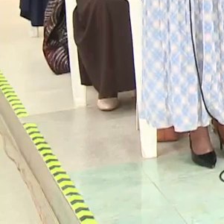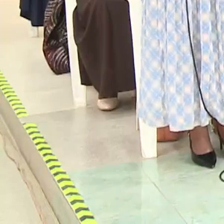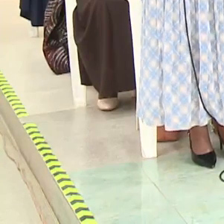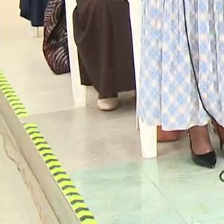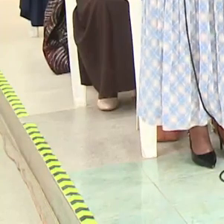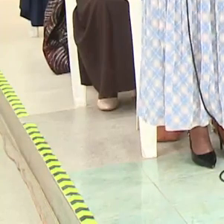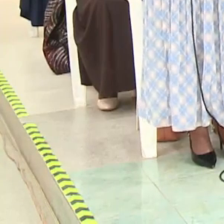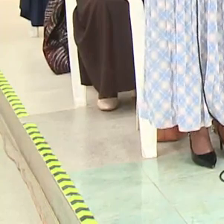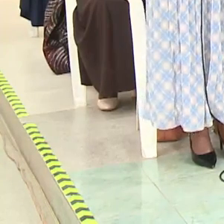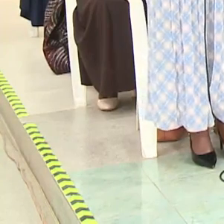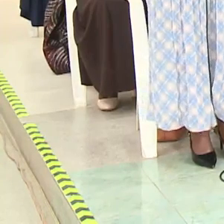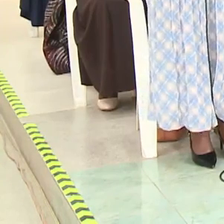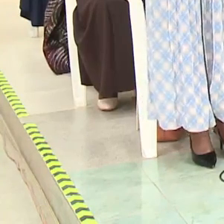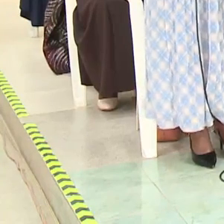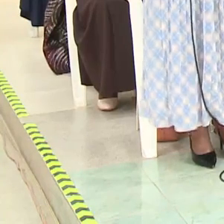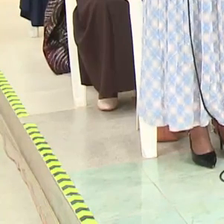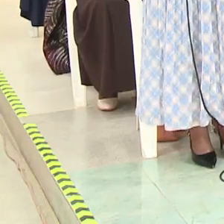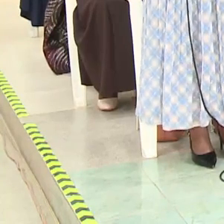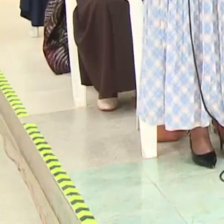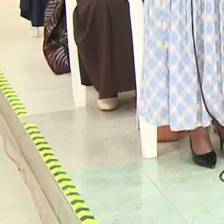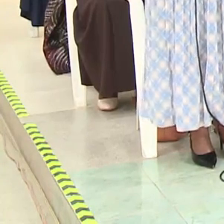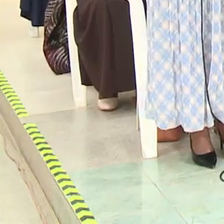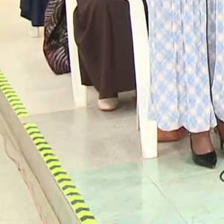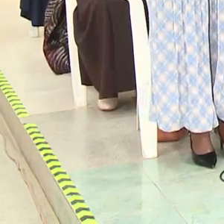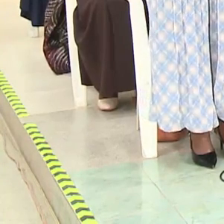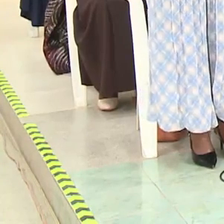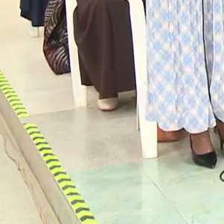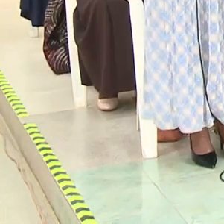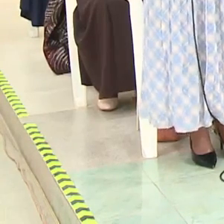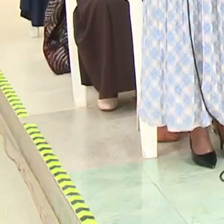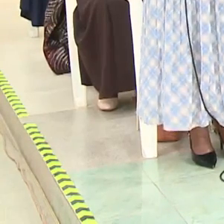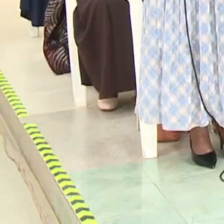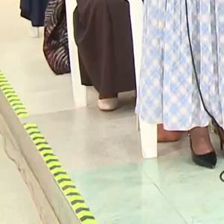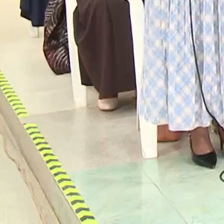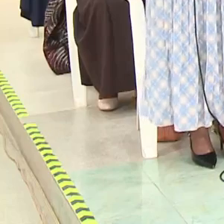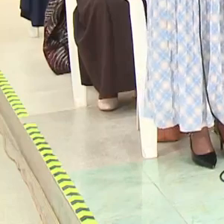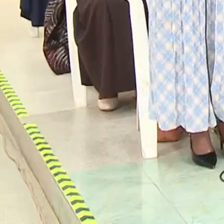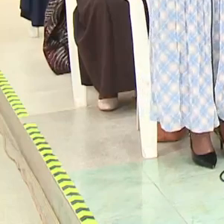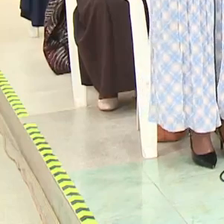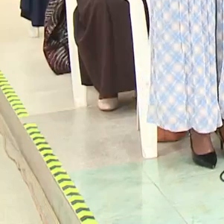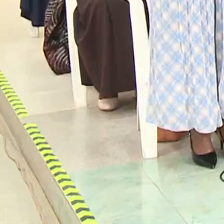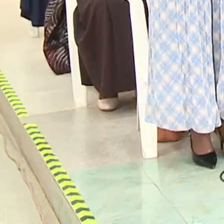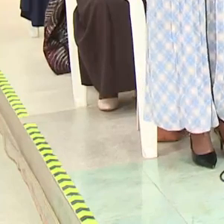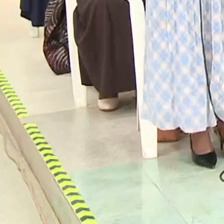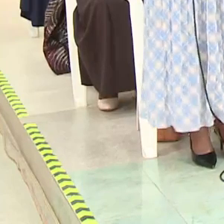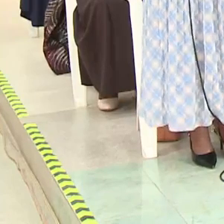tena siku ya tatu afika hapa, tutakushukuru jina lako. Basi uende pamoja na kila mmoja wetu.